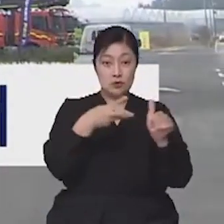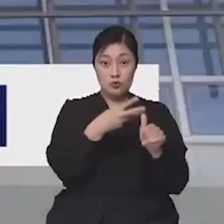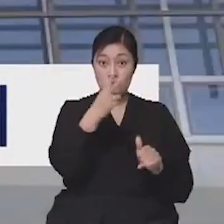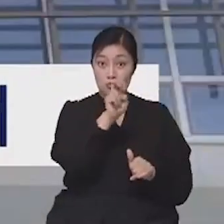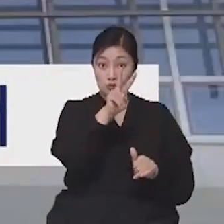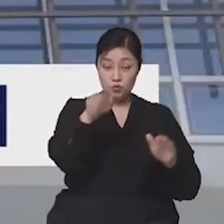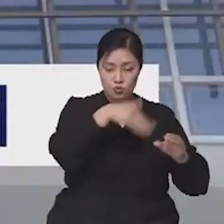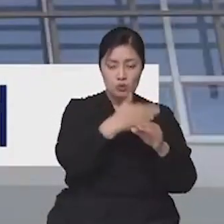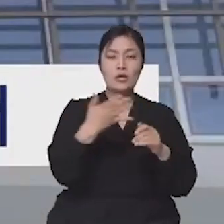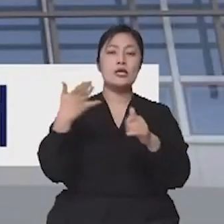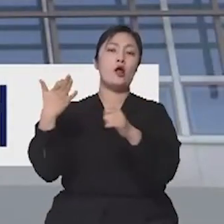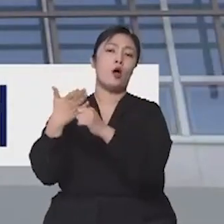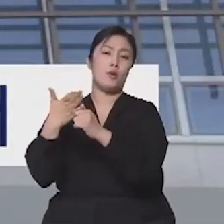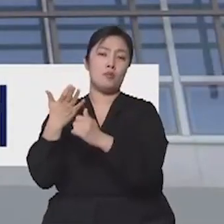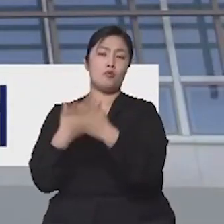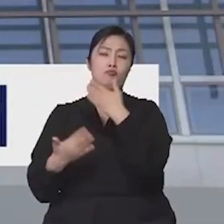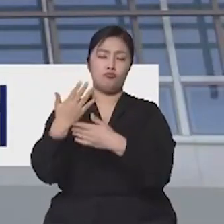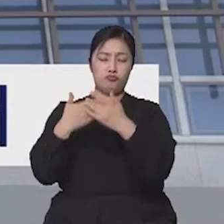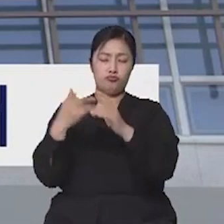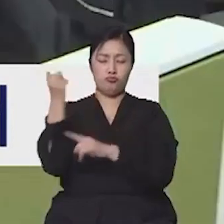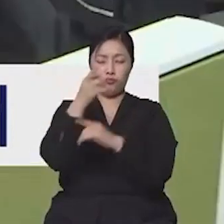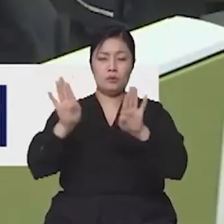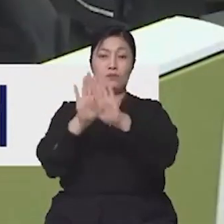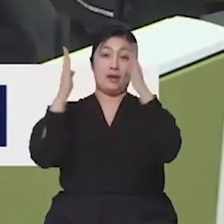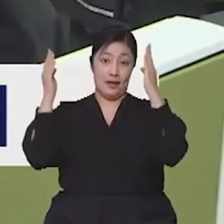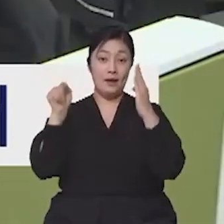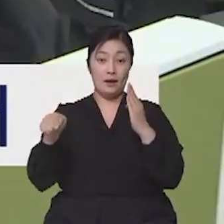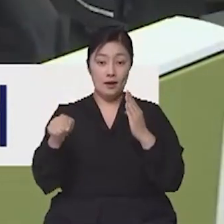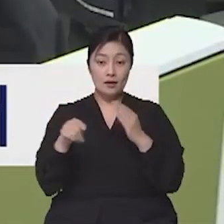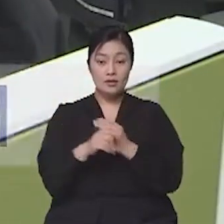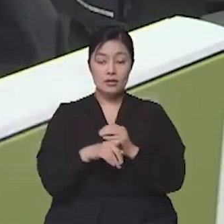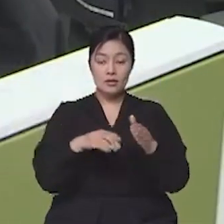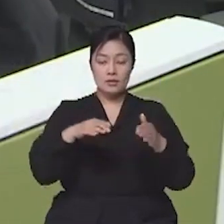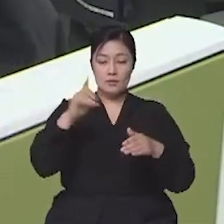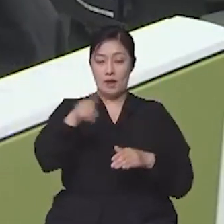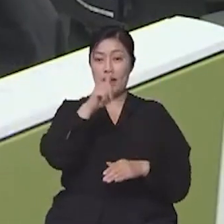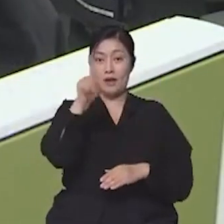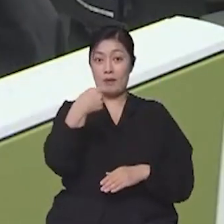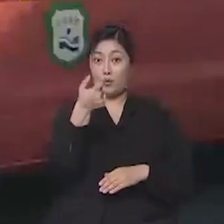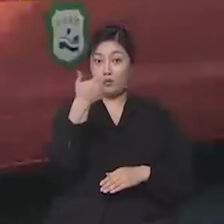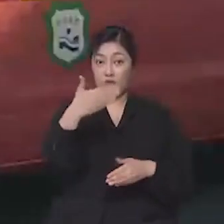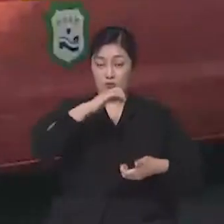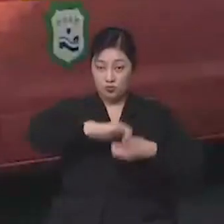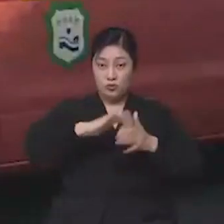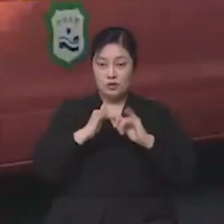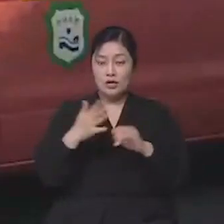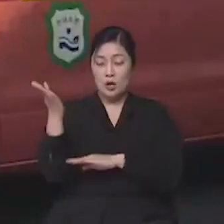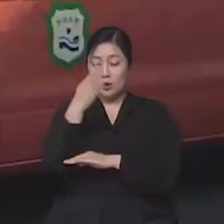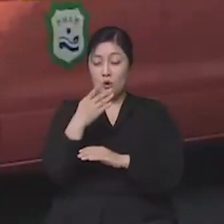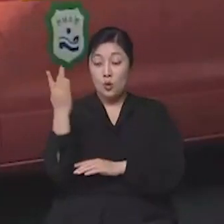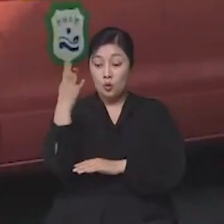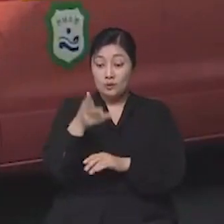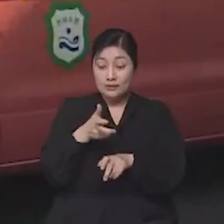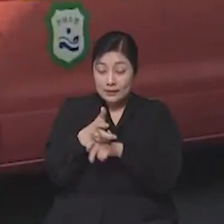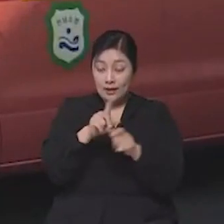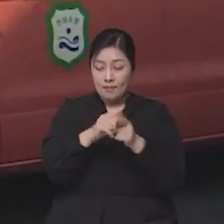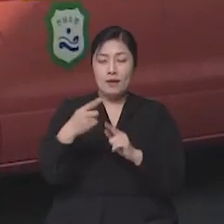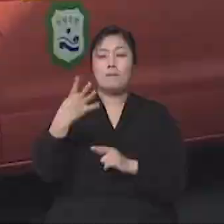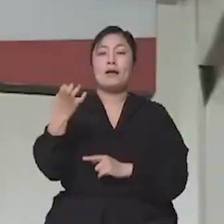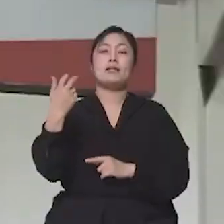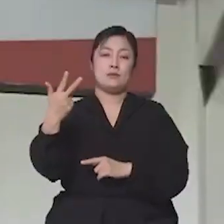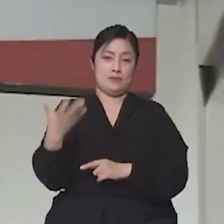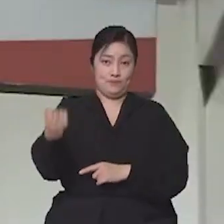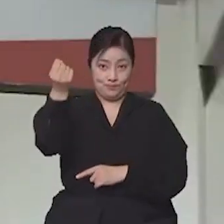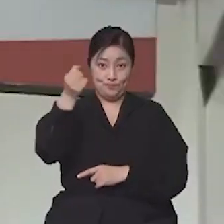중 19번째로 문을 열었습니다. 정원 159명에 소방차 47대 등을